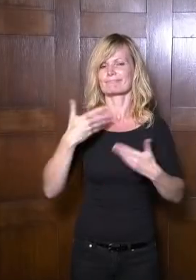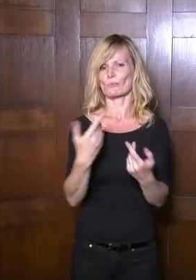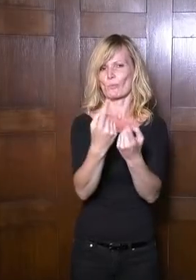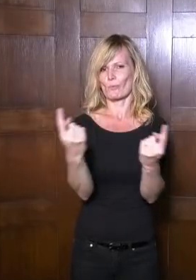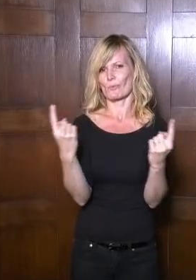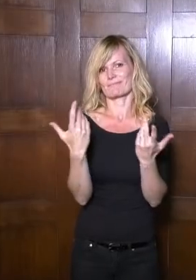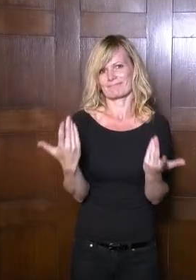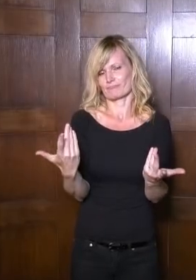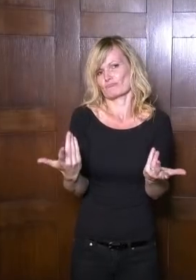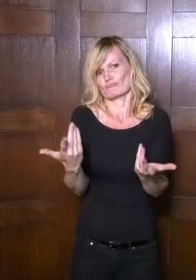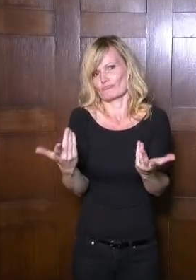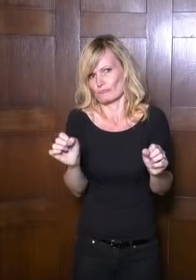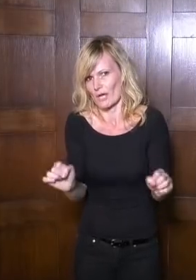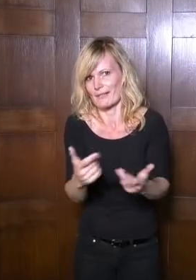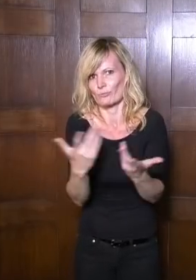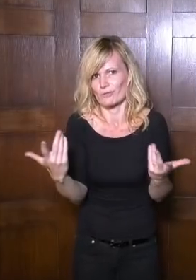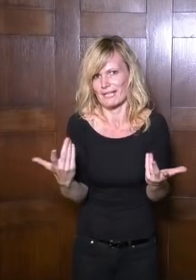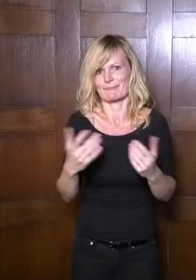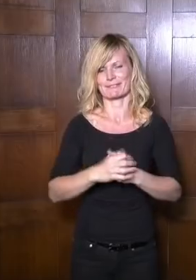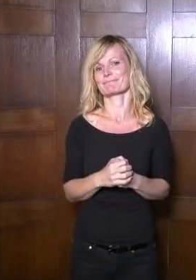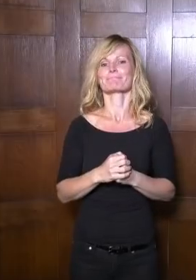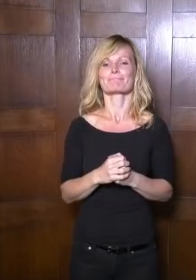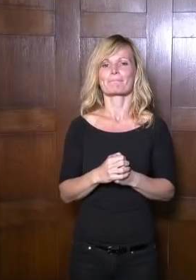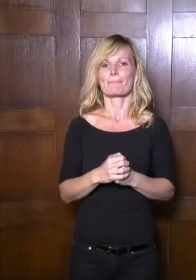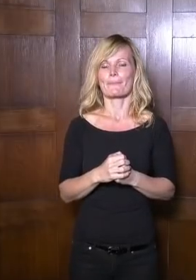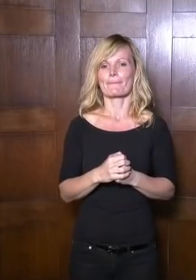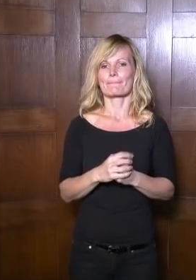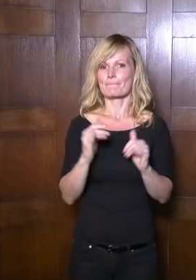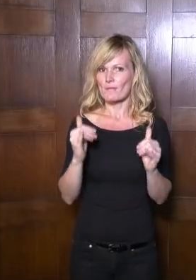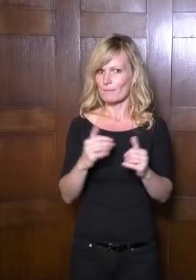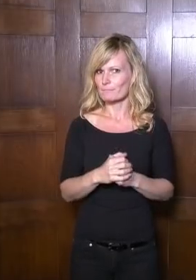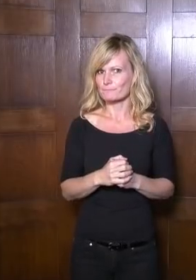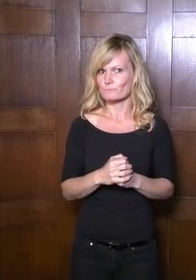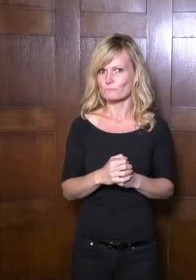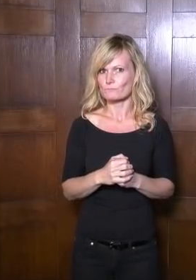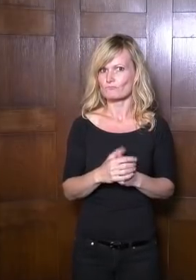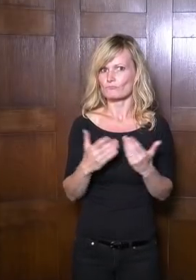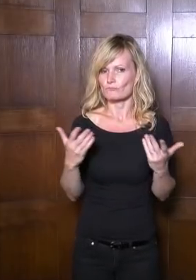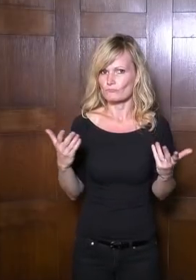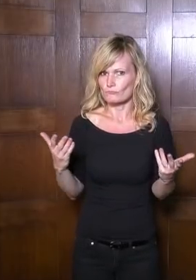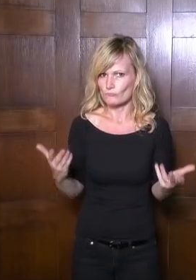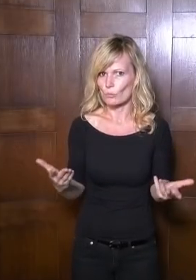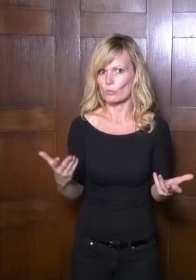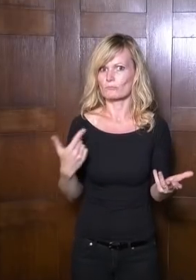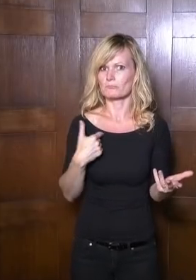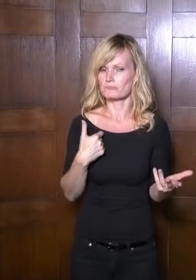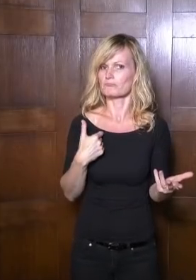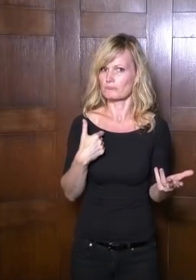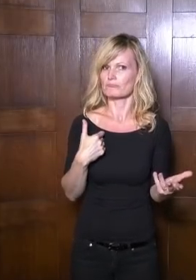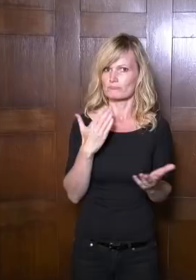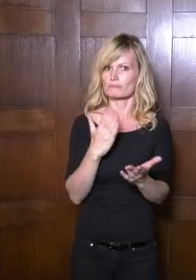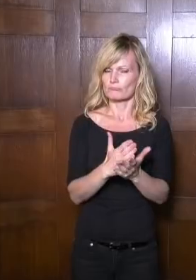an die Hand nehmen oder an die Hand geben. Ja, das waren, glaube ich, jetzt